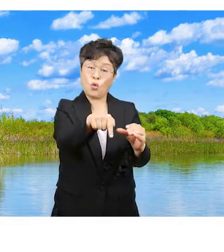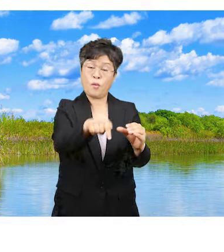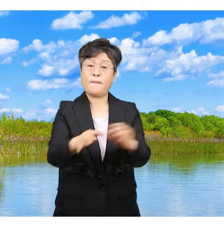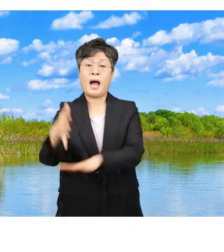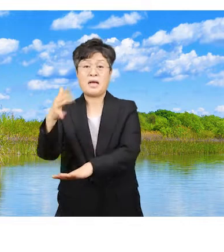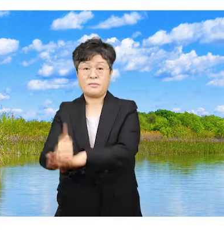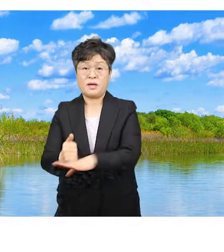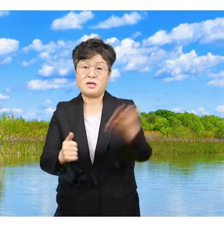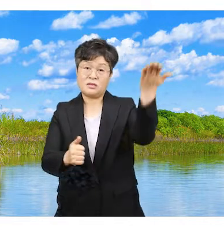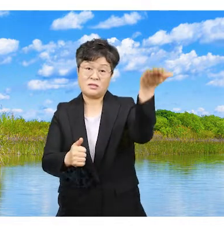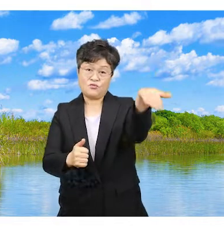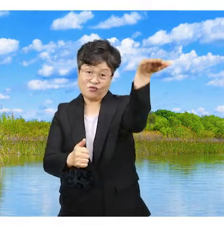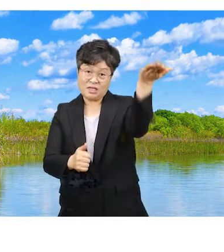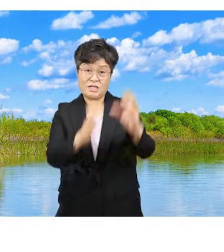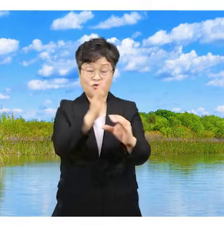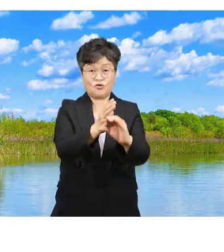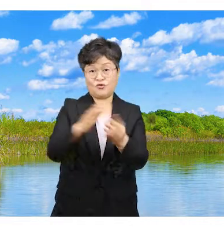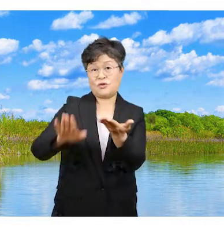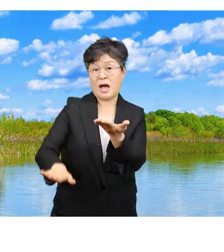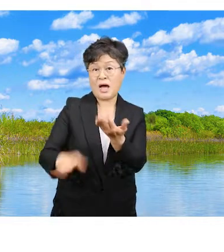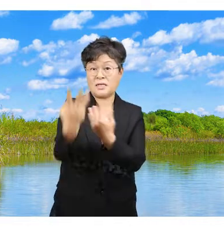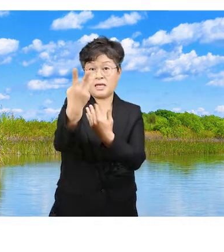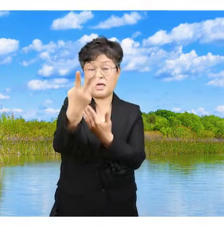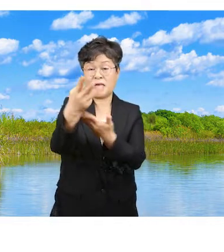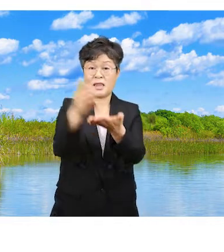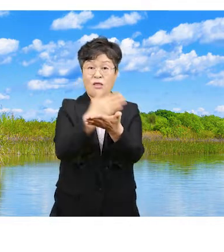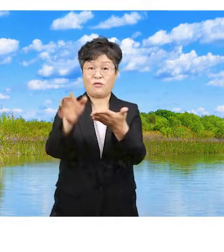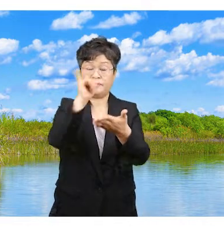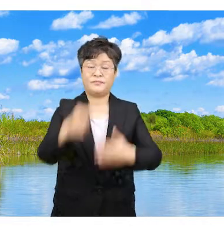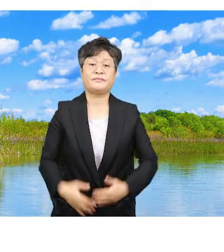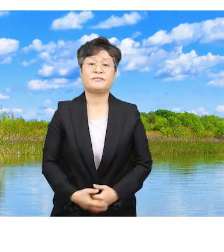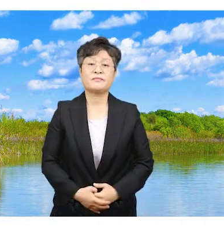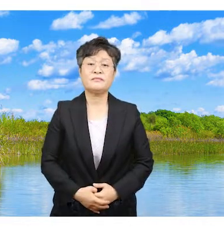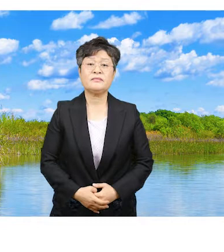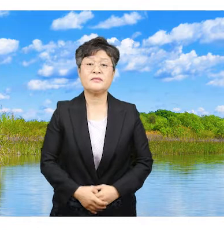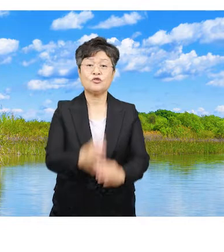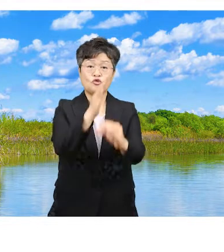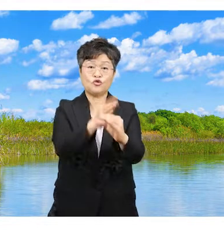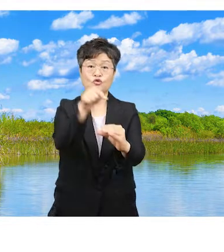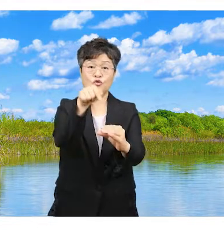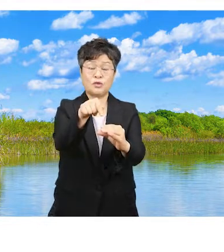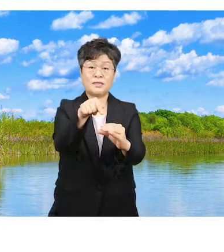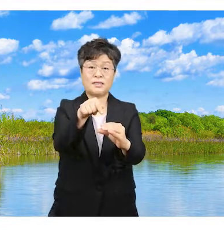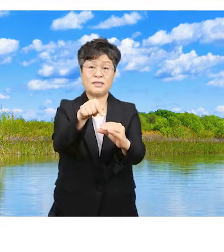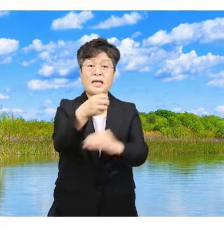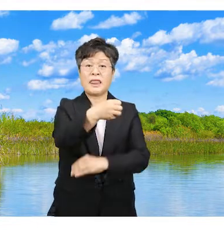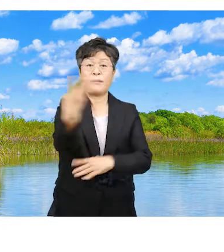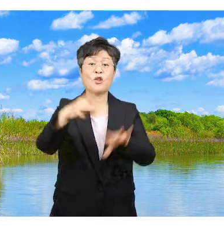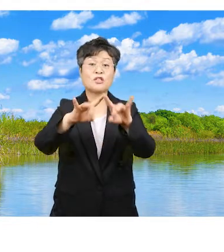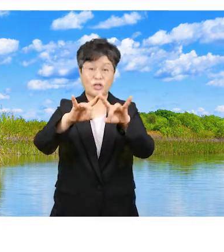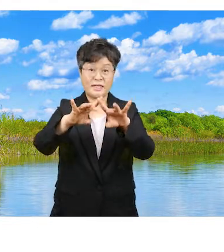황구지천까지 합류하는 하류 지역 이 세 개의 지역으로 나뉘게 된답니다. 그래서 중류 지역은 삼성전자